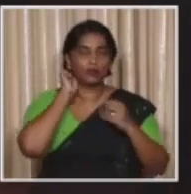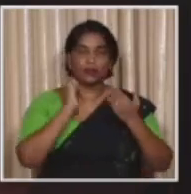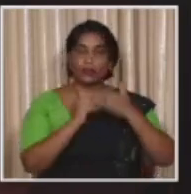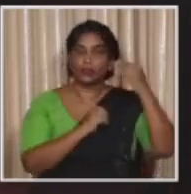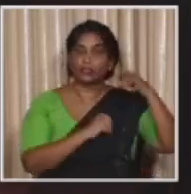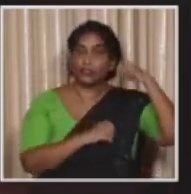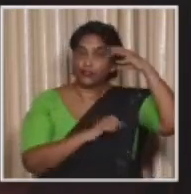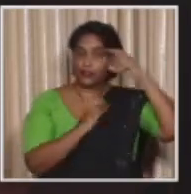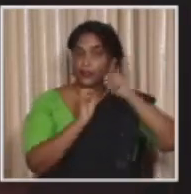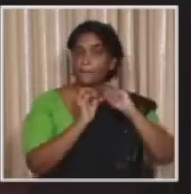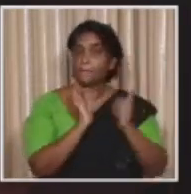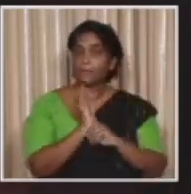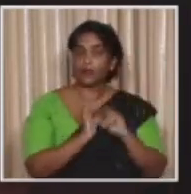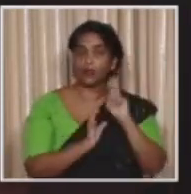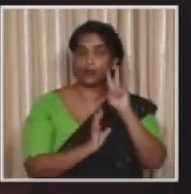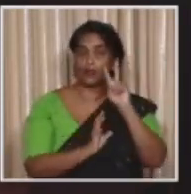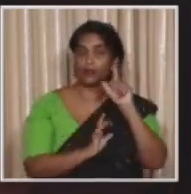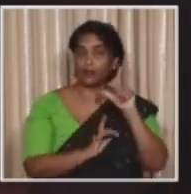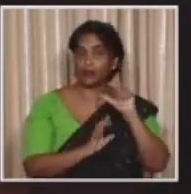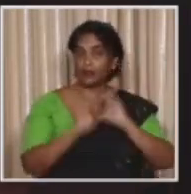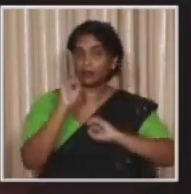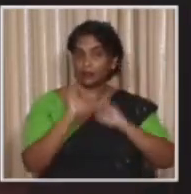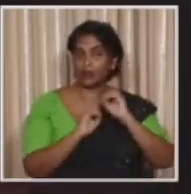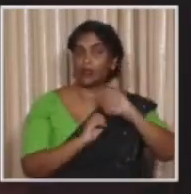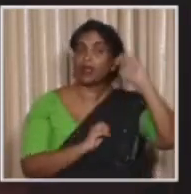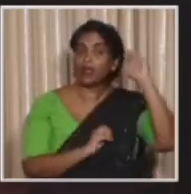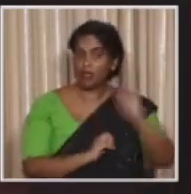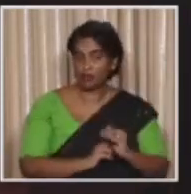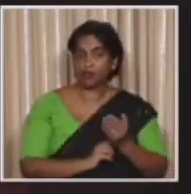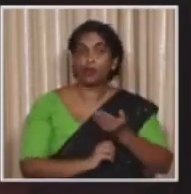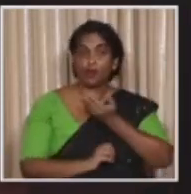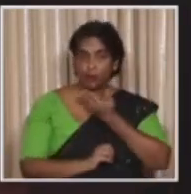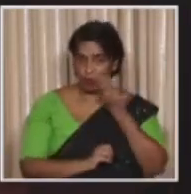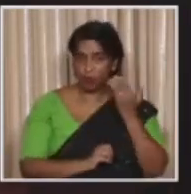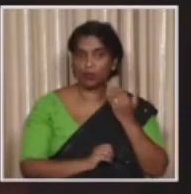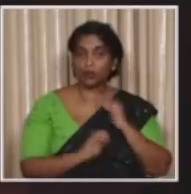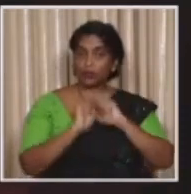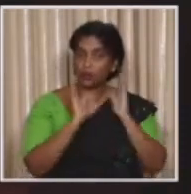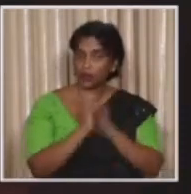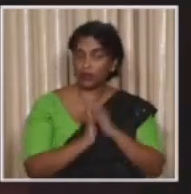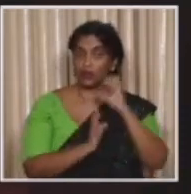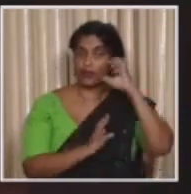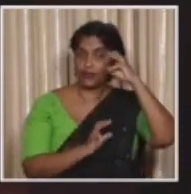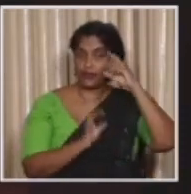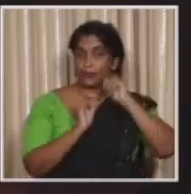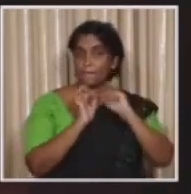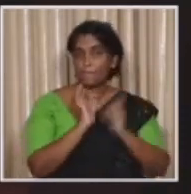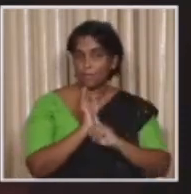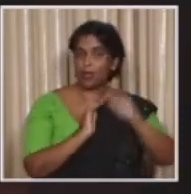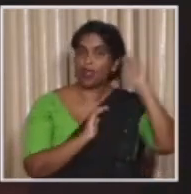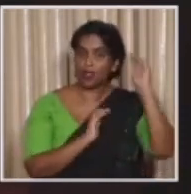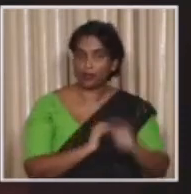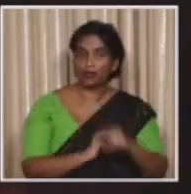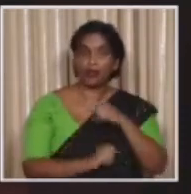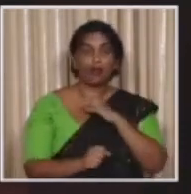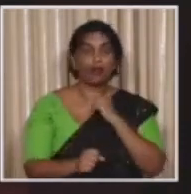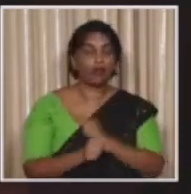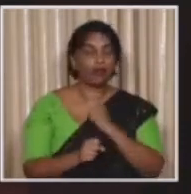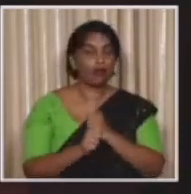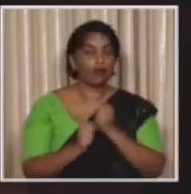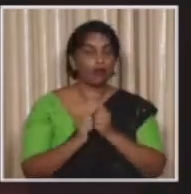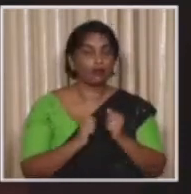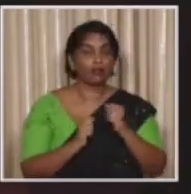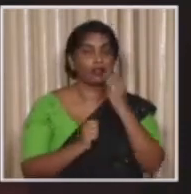විදුලි බිල 27%කින් වැඩි කර අඩු කරන්නට පුළුවන් කියලා සමස්ත විදුලි බිල මේ ආණ්ඩුව කරන්නට